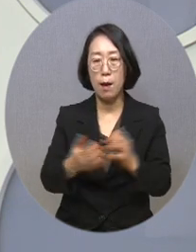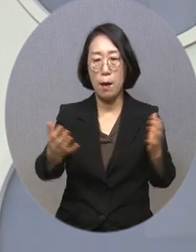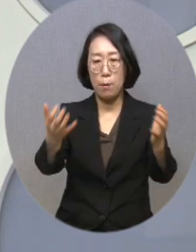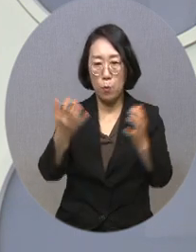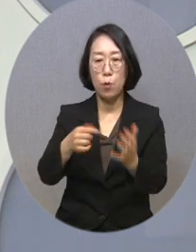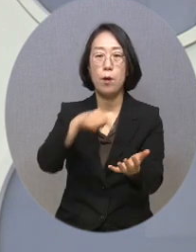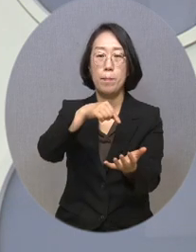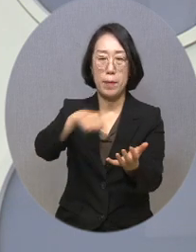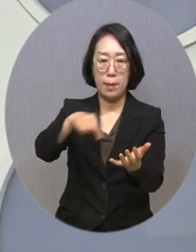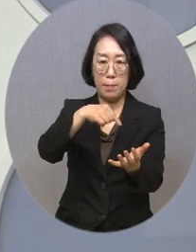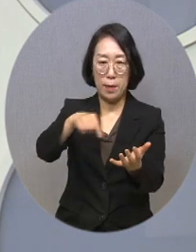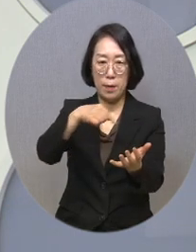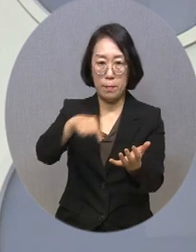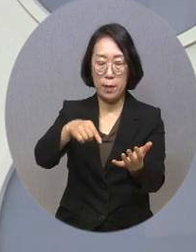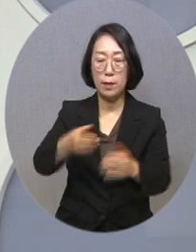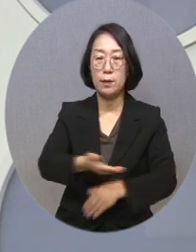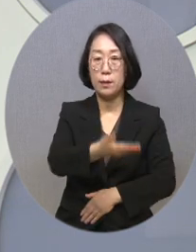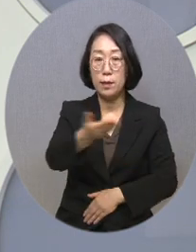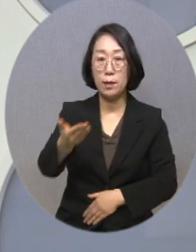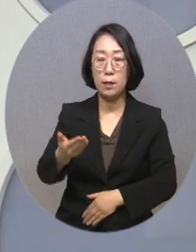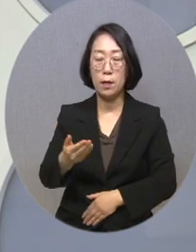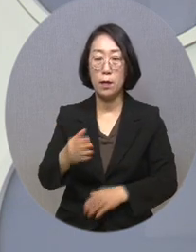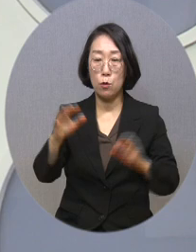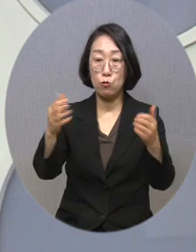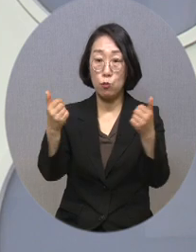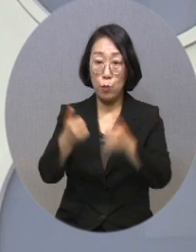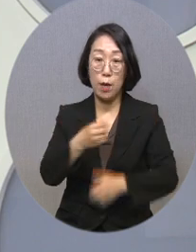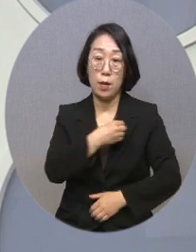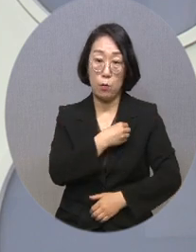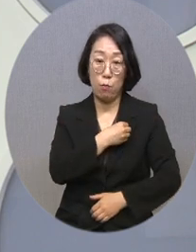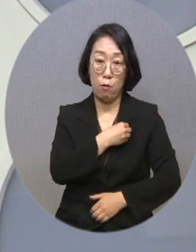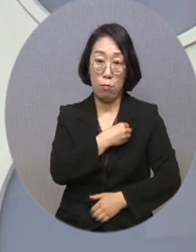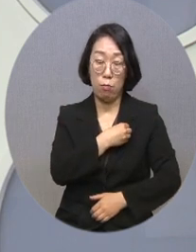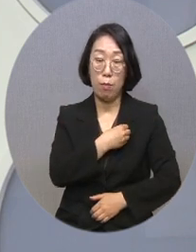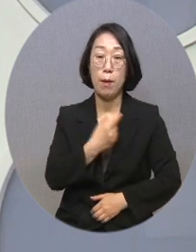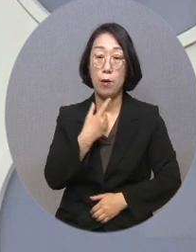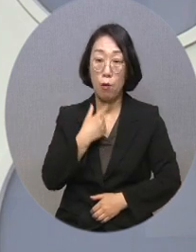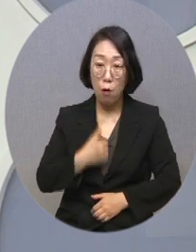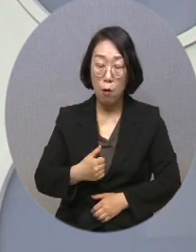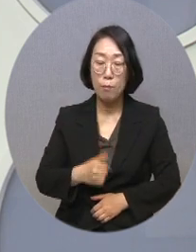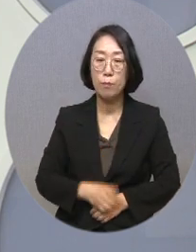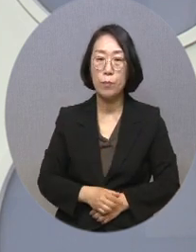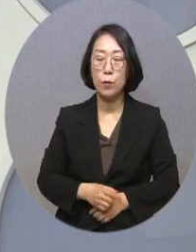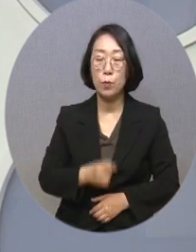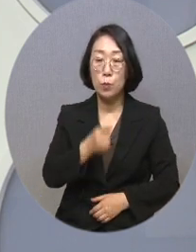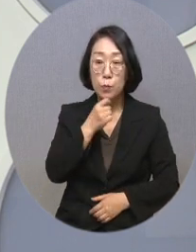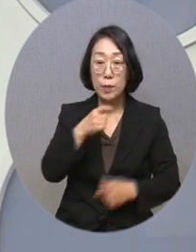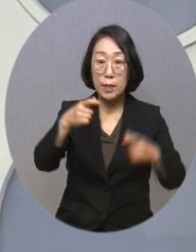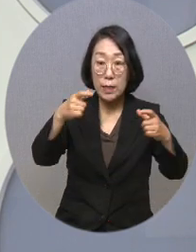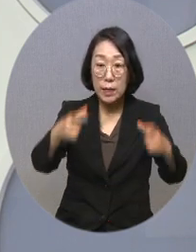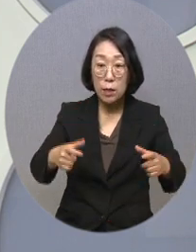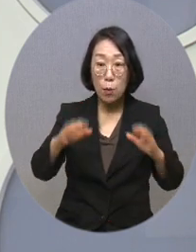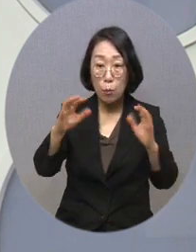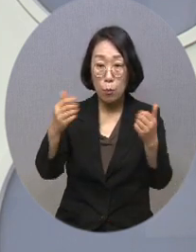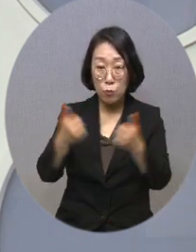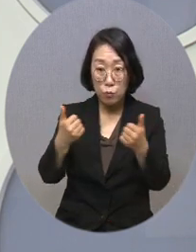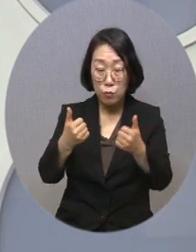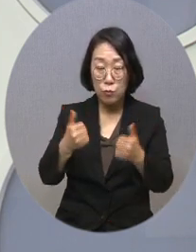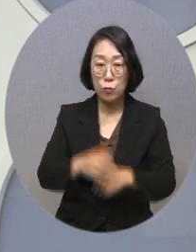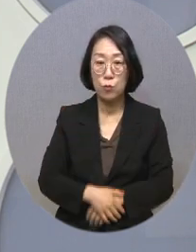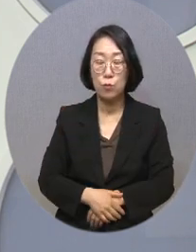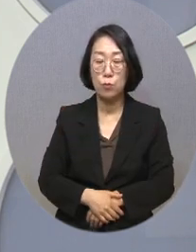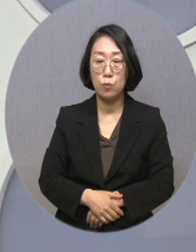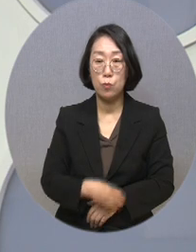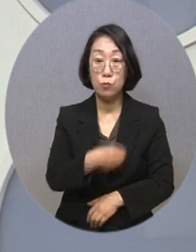열어서 그들에게 국회의원 출신이라든가 또 광역의회 의원 출신이라든가 기초단체